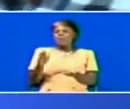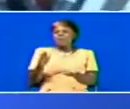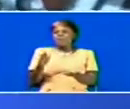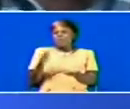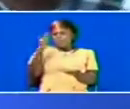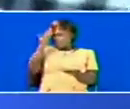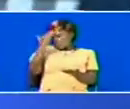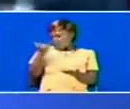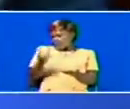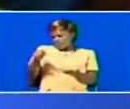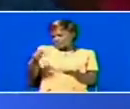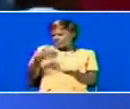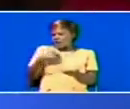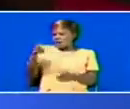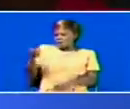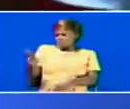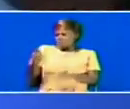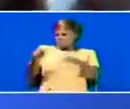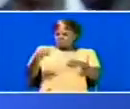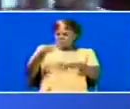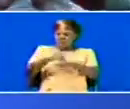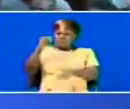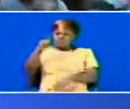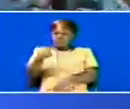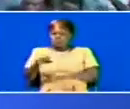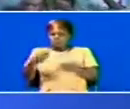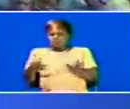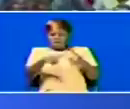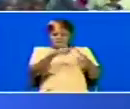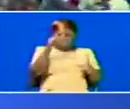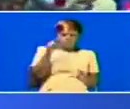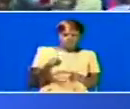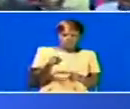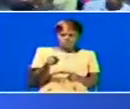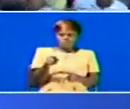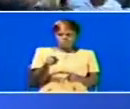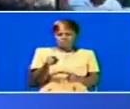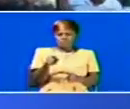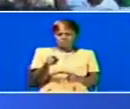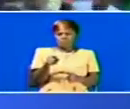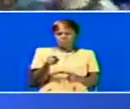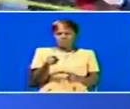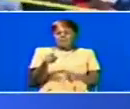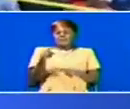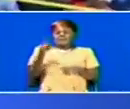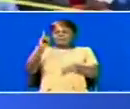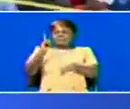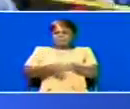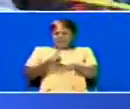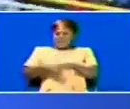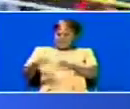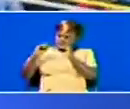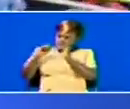Kwa sababu, ana silaha ya kuweza kukuhasiri, kuweza kukuua. Ndo ikawa kwamba kama